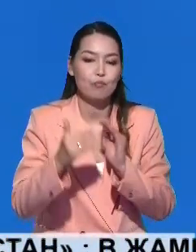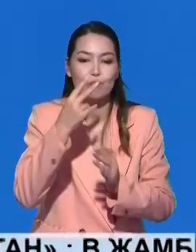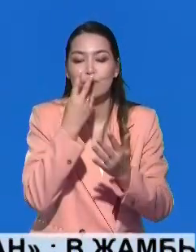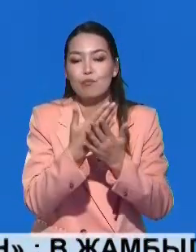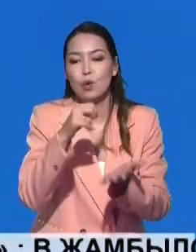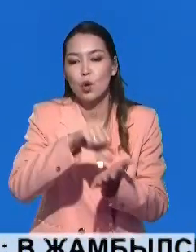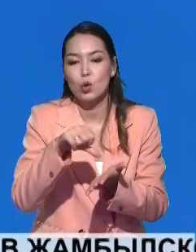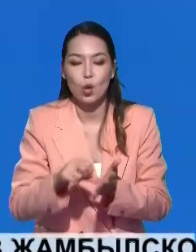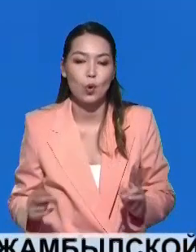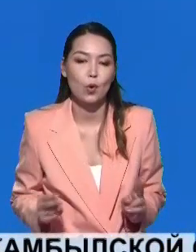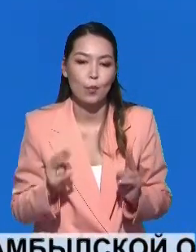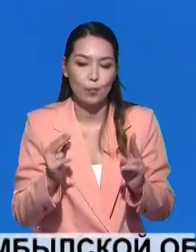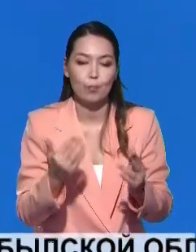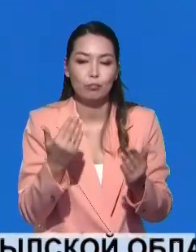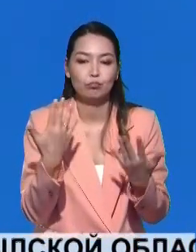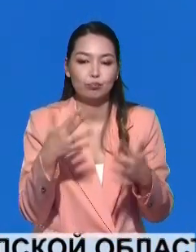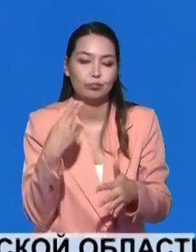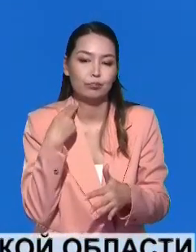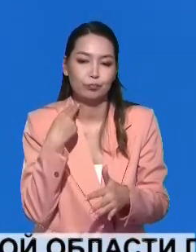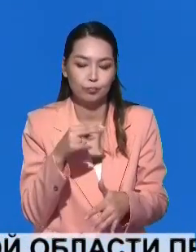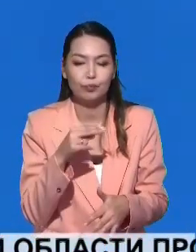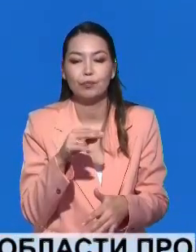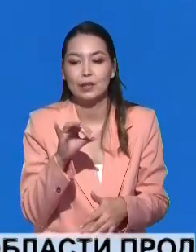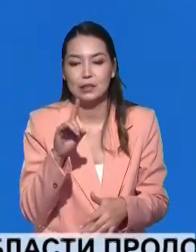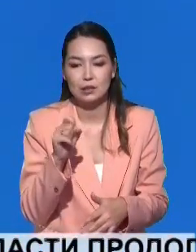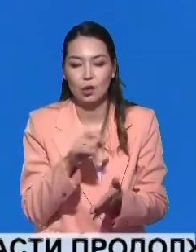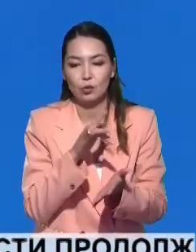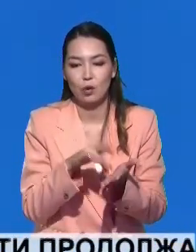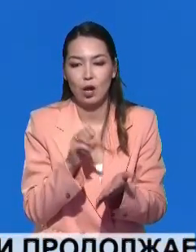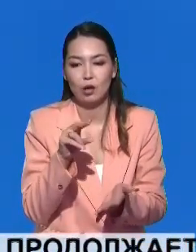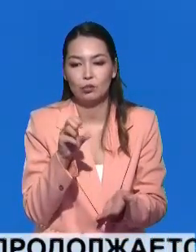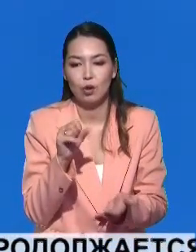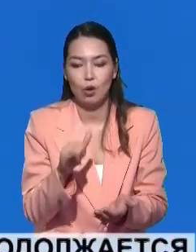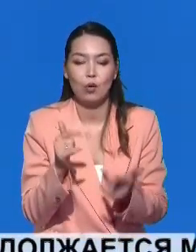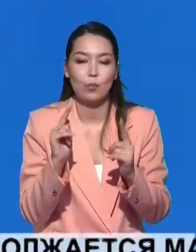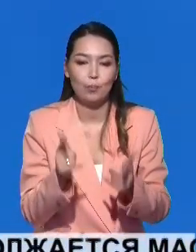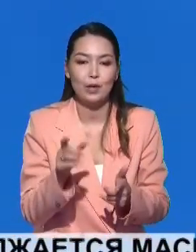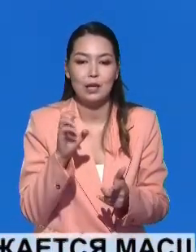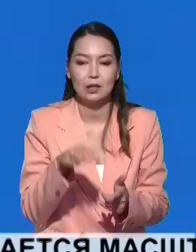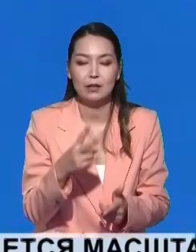соучастник преступления заключен под стражу и выдворен в следственный изолятор города Актау. Согласно статье